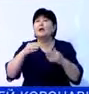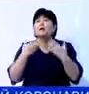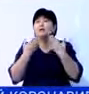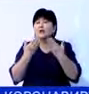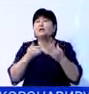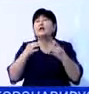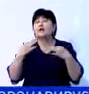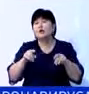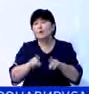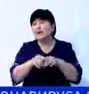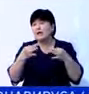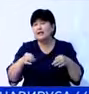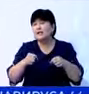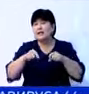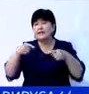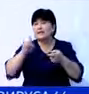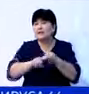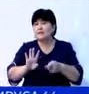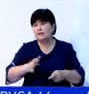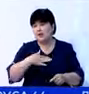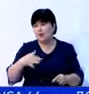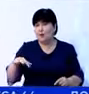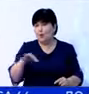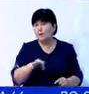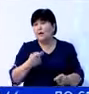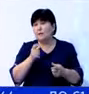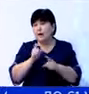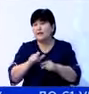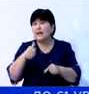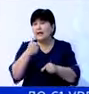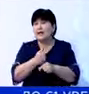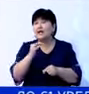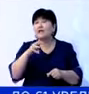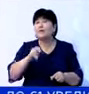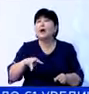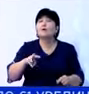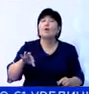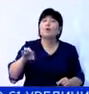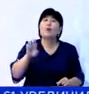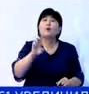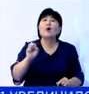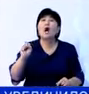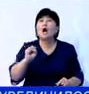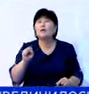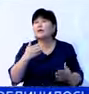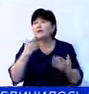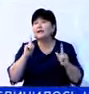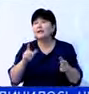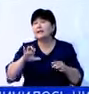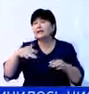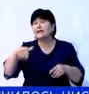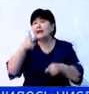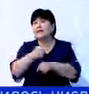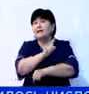разрешены, однако это решение не распространяется на нашу область. По словам главного имама области Булатбека Абуова, нет согласия со стороны